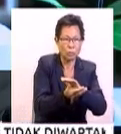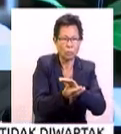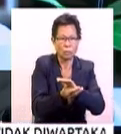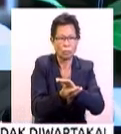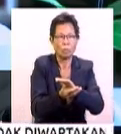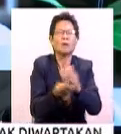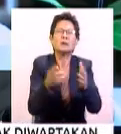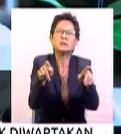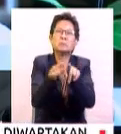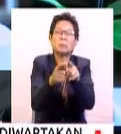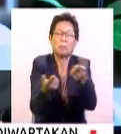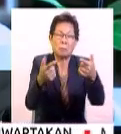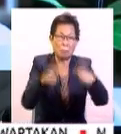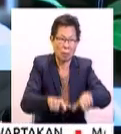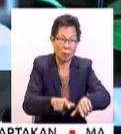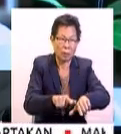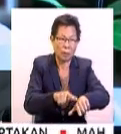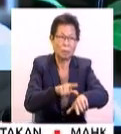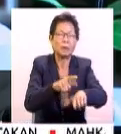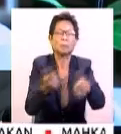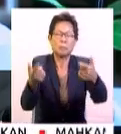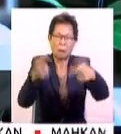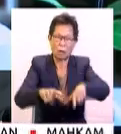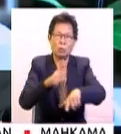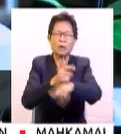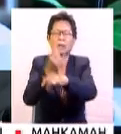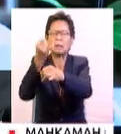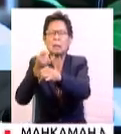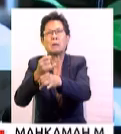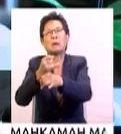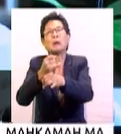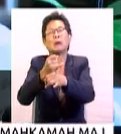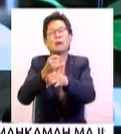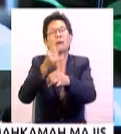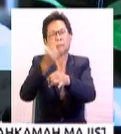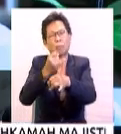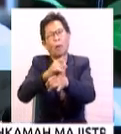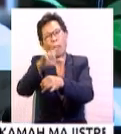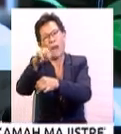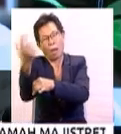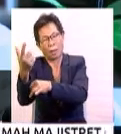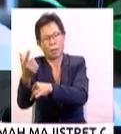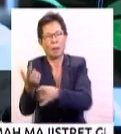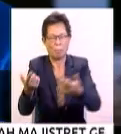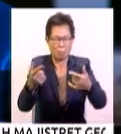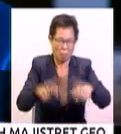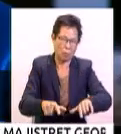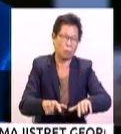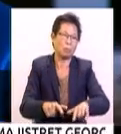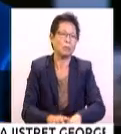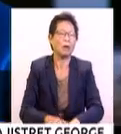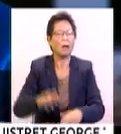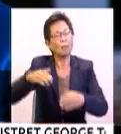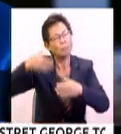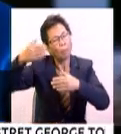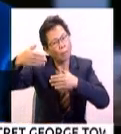yang berlaku di institusi-institusi lain berlaku kepada PNB.